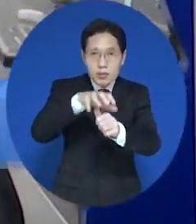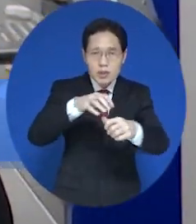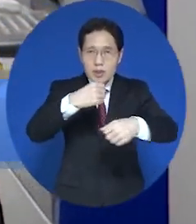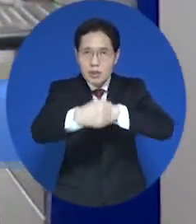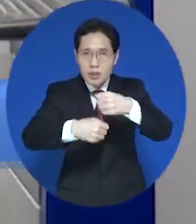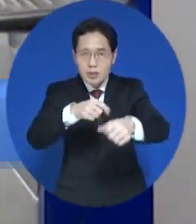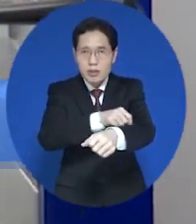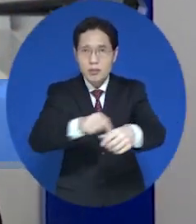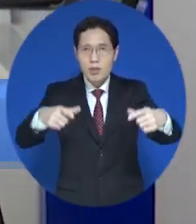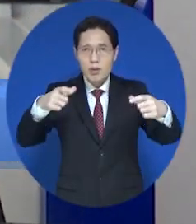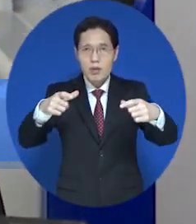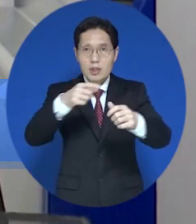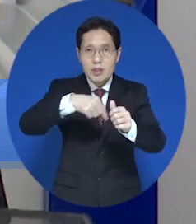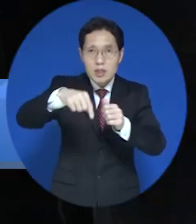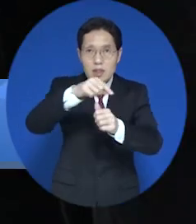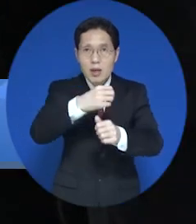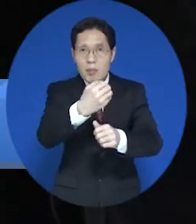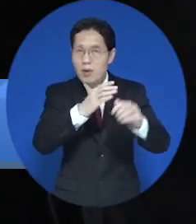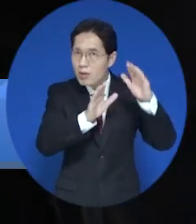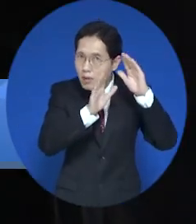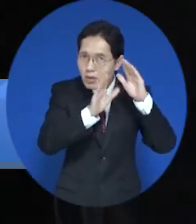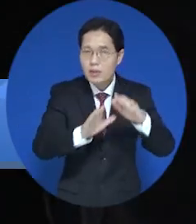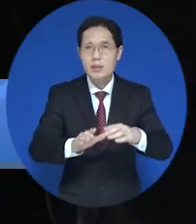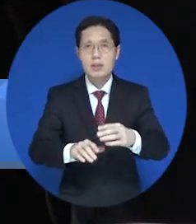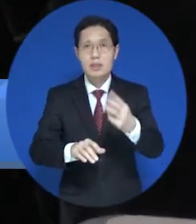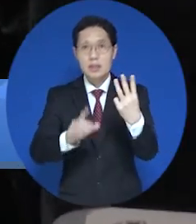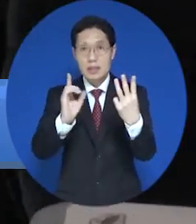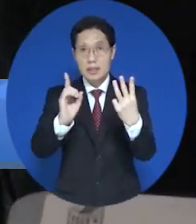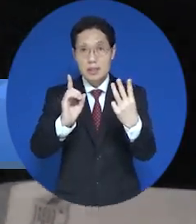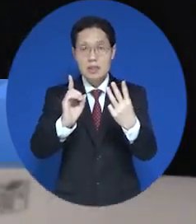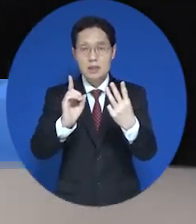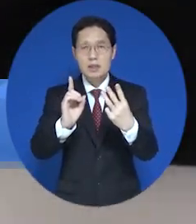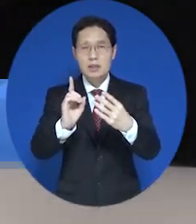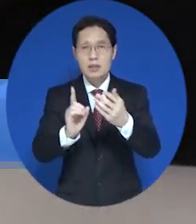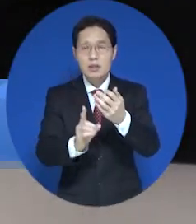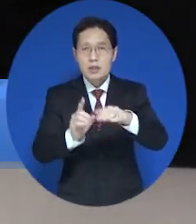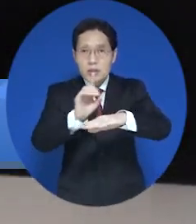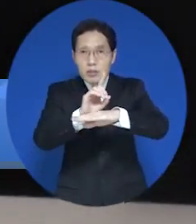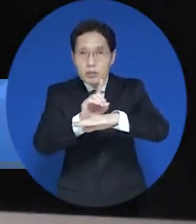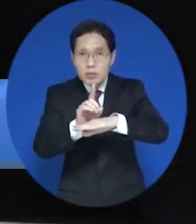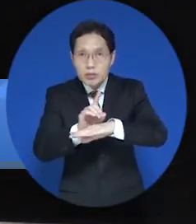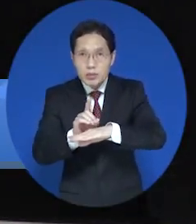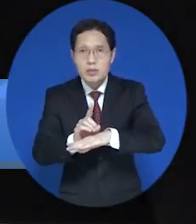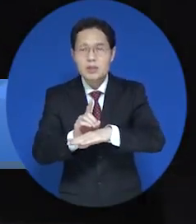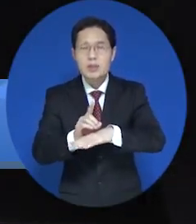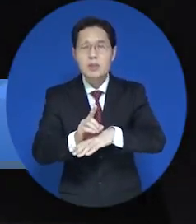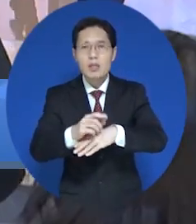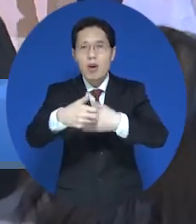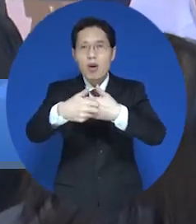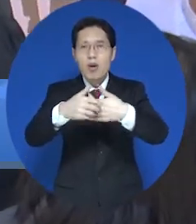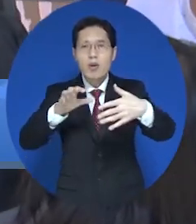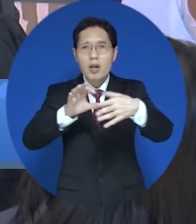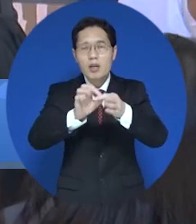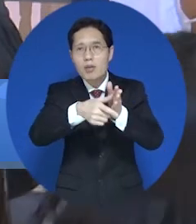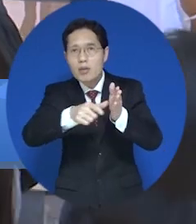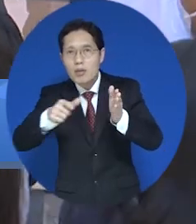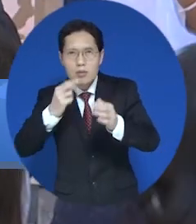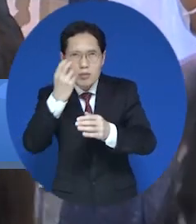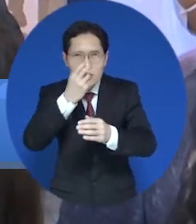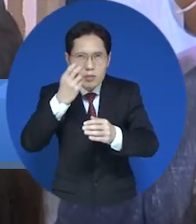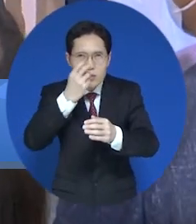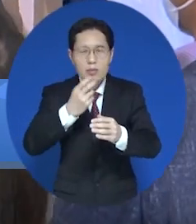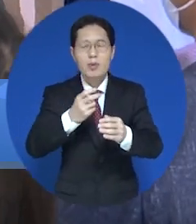추진 현황을 보고받은 후 3D 프린팅 의료기기 시제품 생산 현장을 둘러봤습니다. 이어